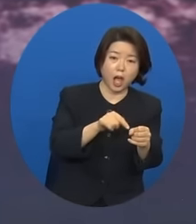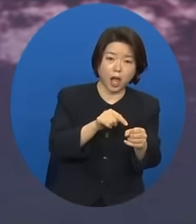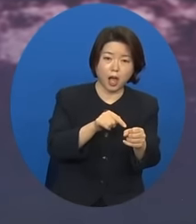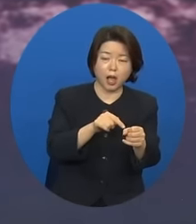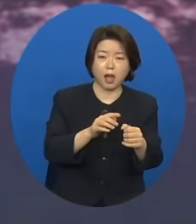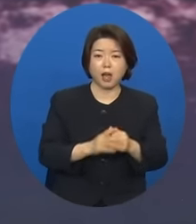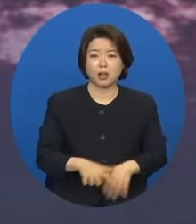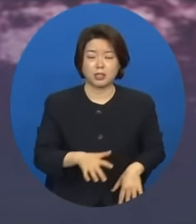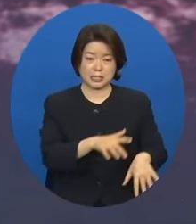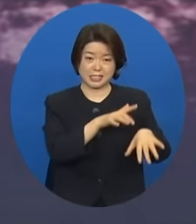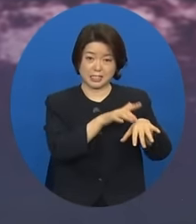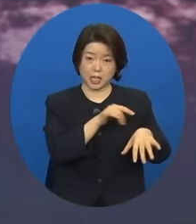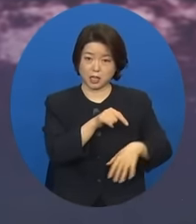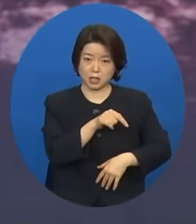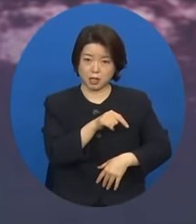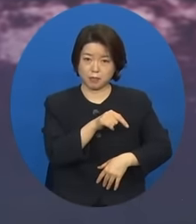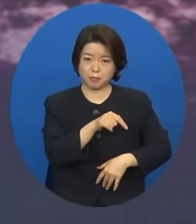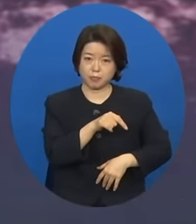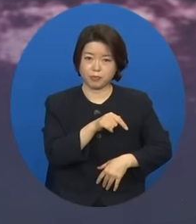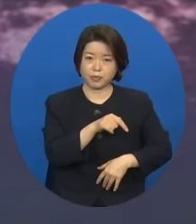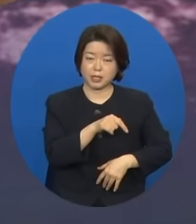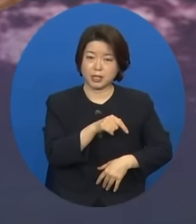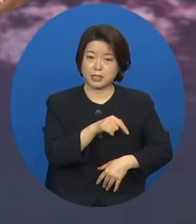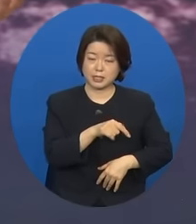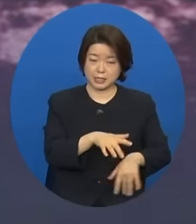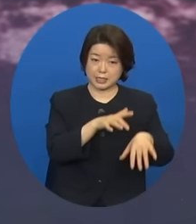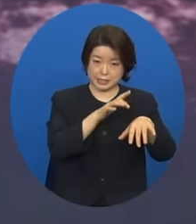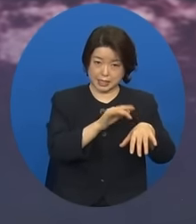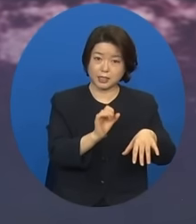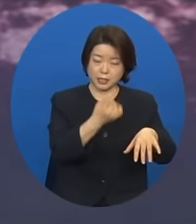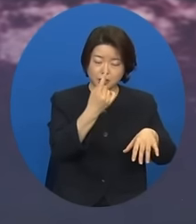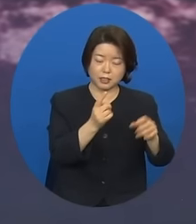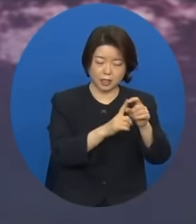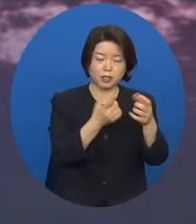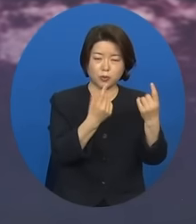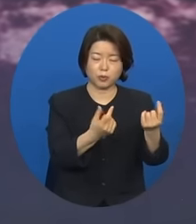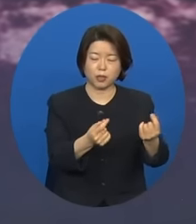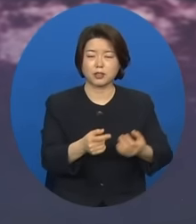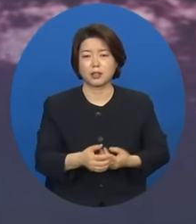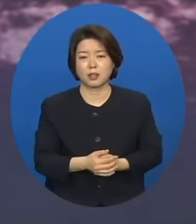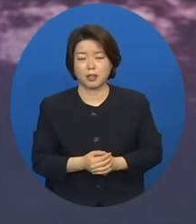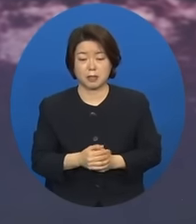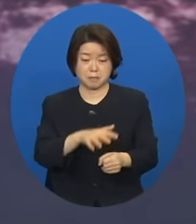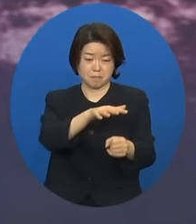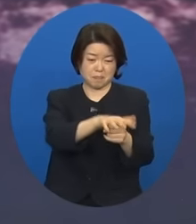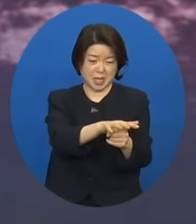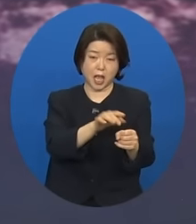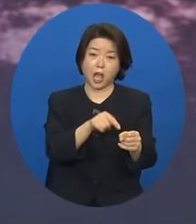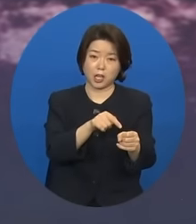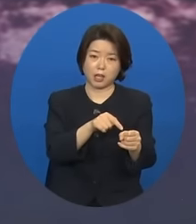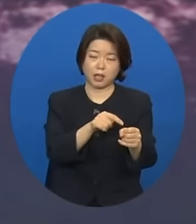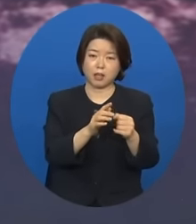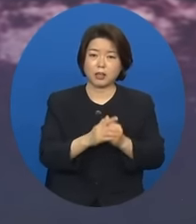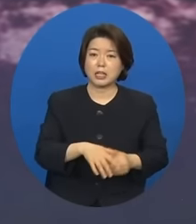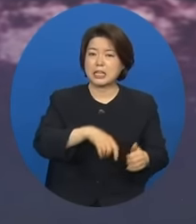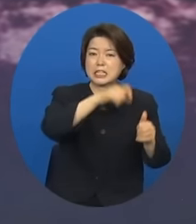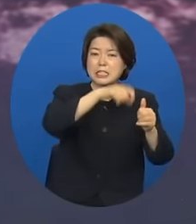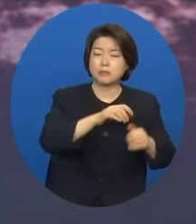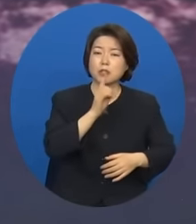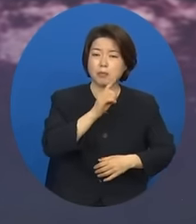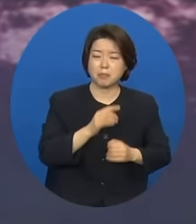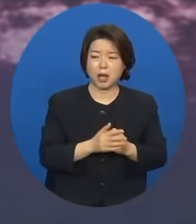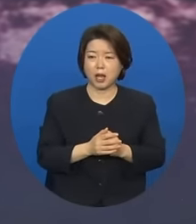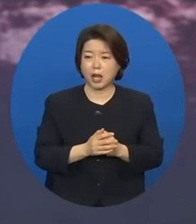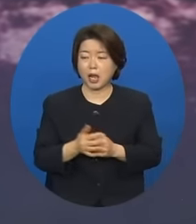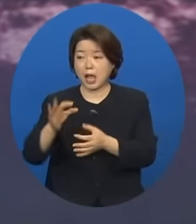이것이 사이라고 하는 단어인데요 이게 이제 어근으로 따지면 사탄 하고 같은 거예요 어쨌든이 사이라는 단어가 히브리어인데이 헬라와